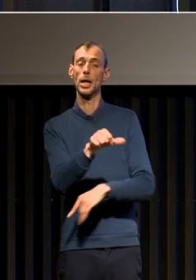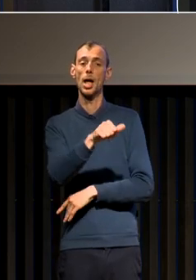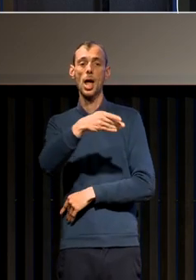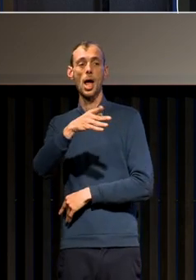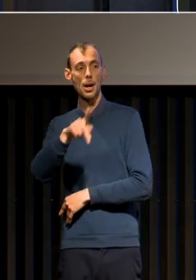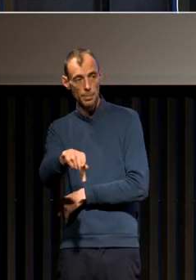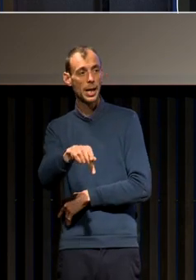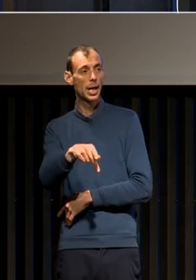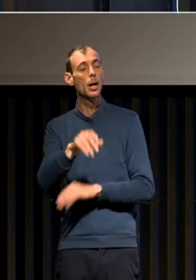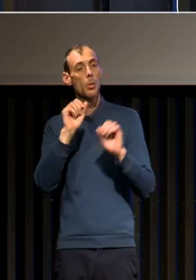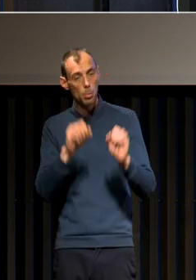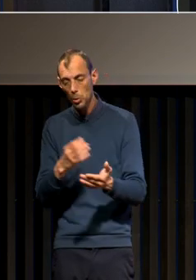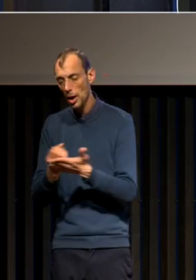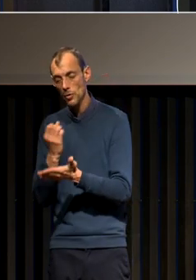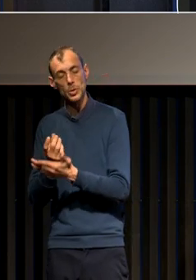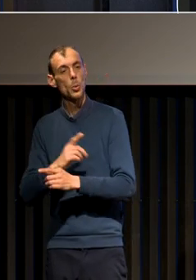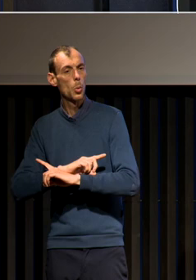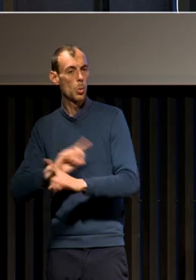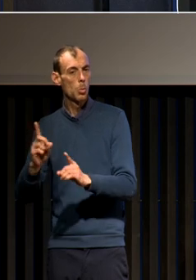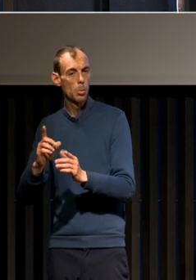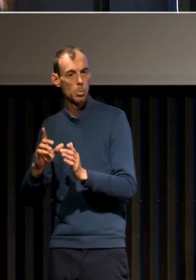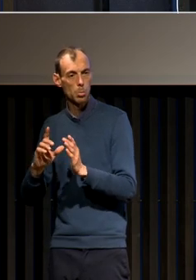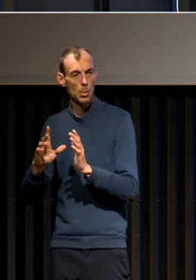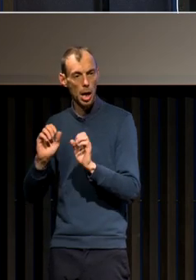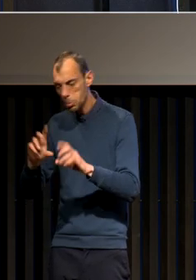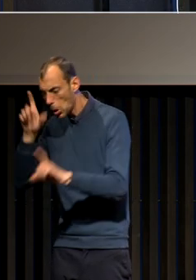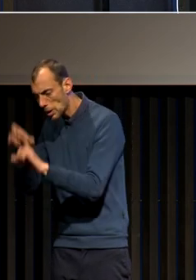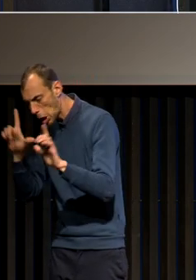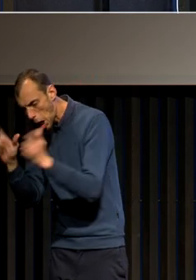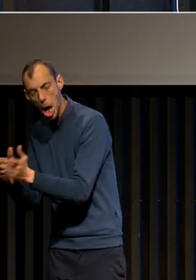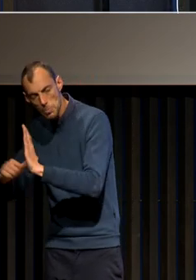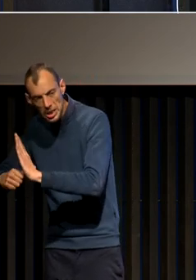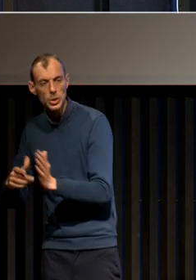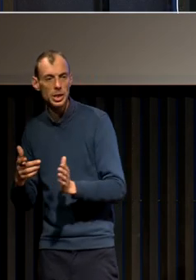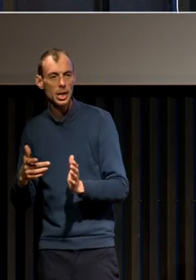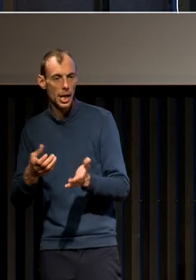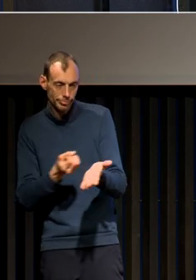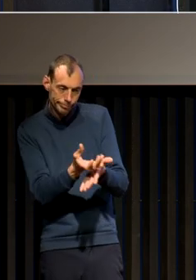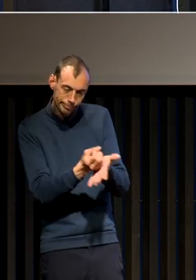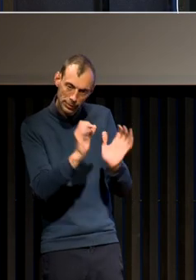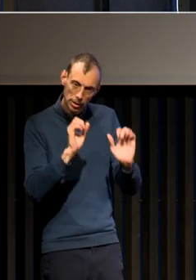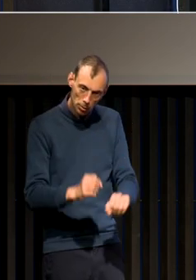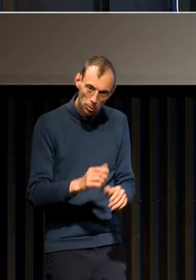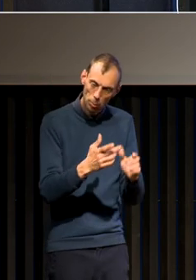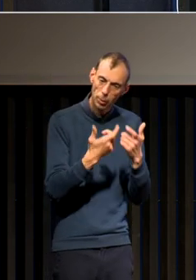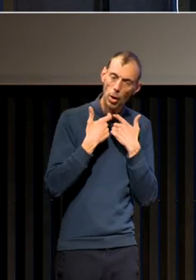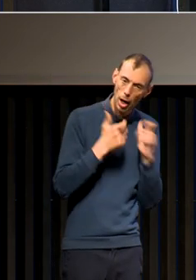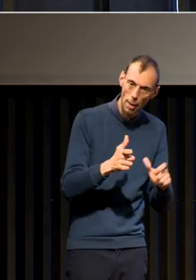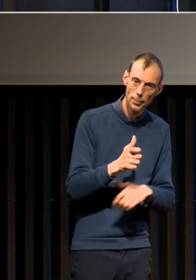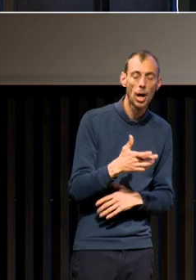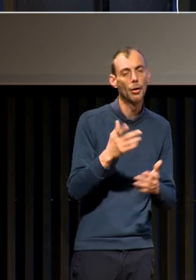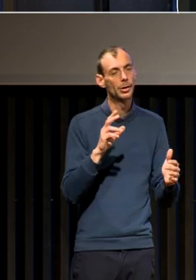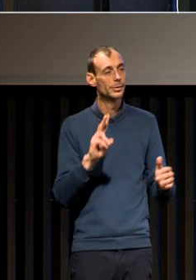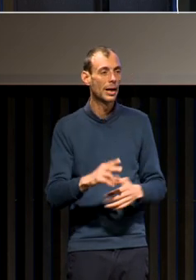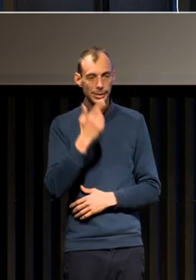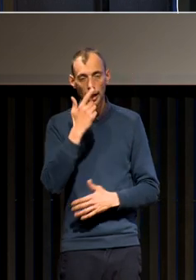données non identifiantes ou à l'identité du tiers donneur. Bon, je suis d'accord, c'est une pirouette, hein, puisque l'enfant